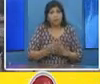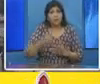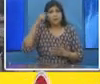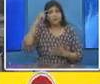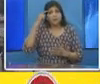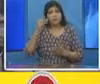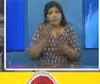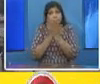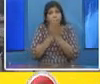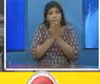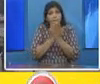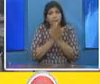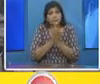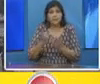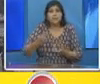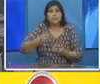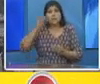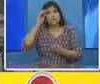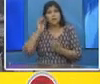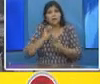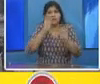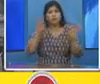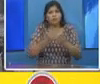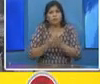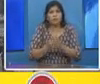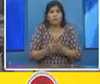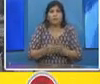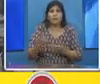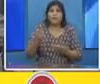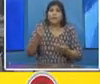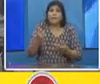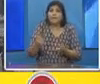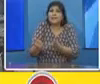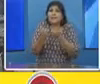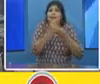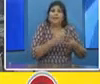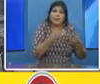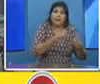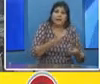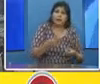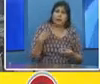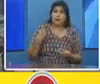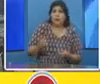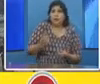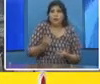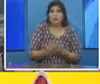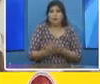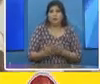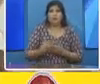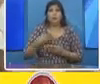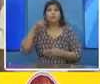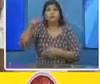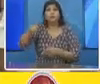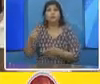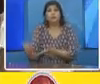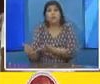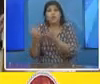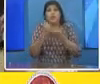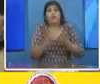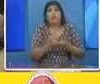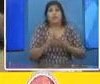धन मदद के लिए और ताकत रक्षा करने के लिए इस्तेमाल होती है। भारत